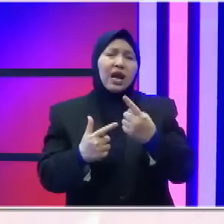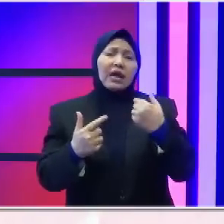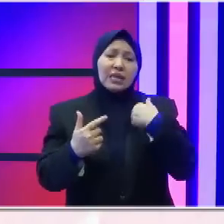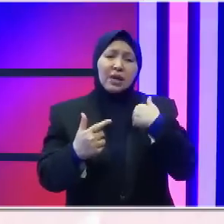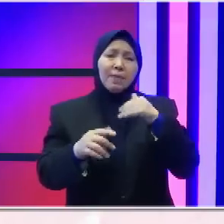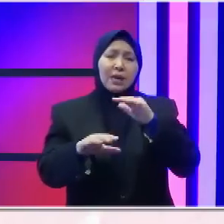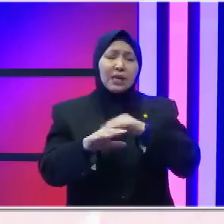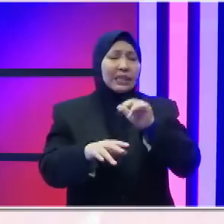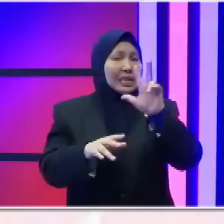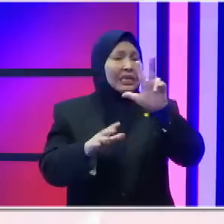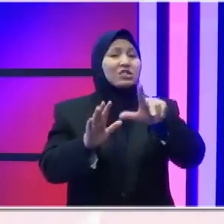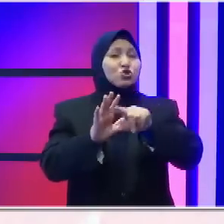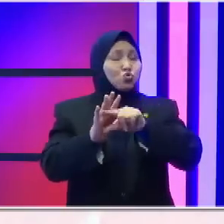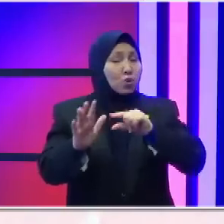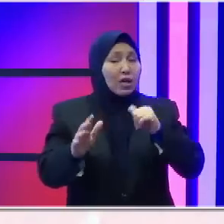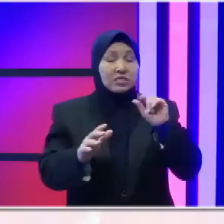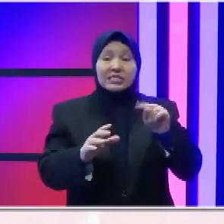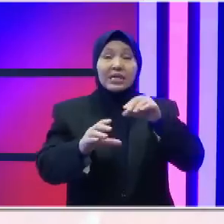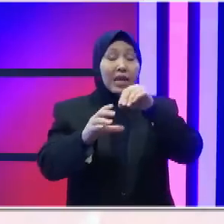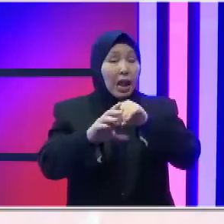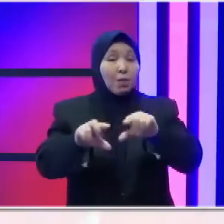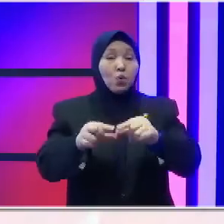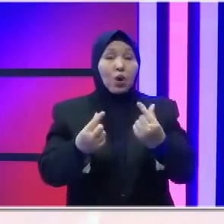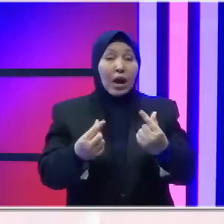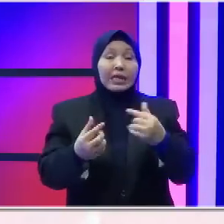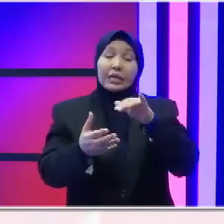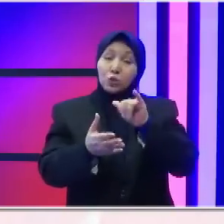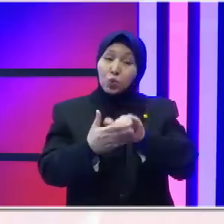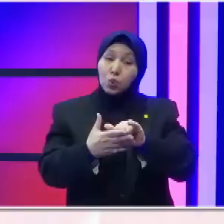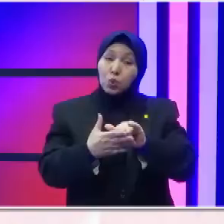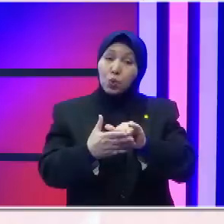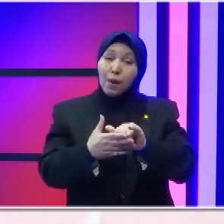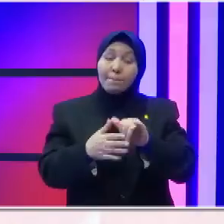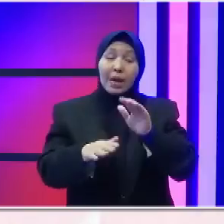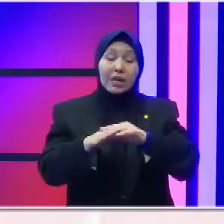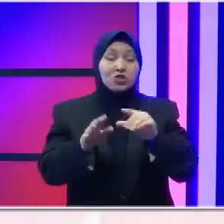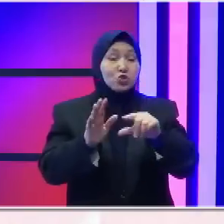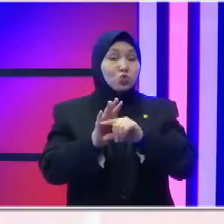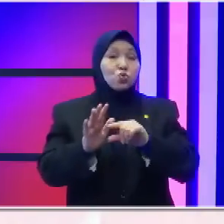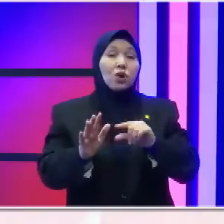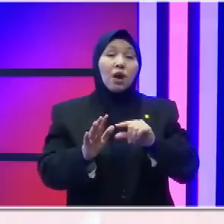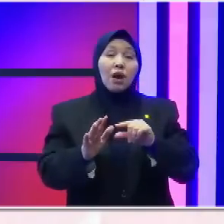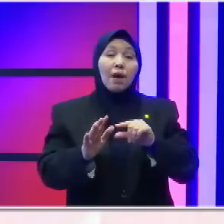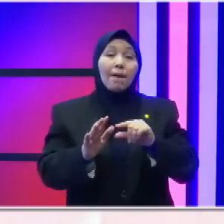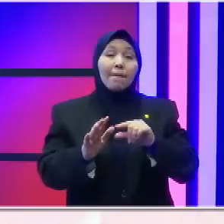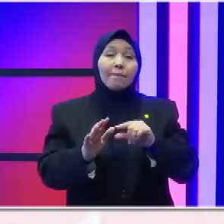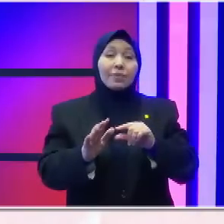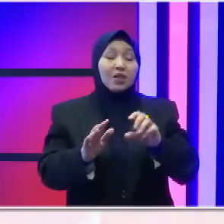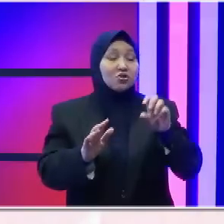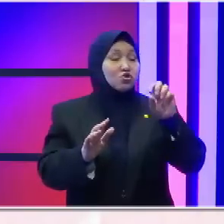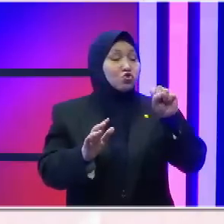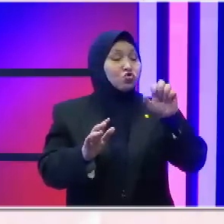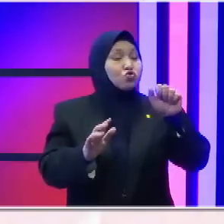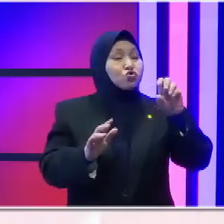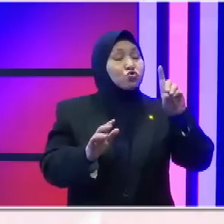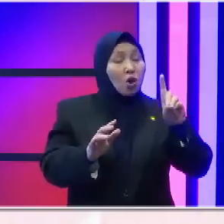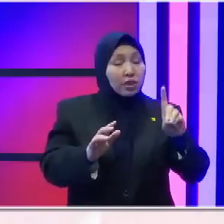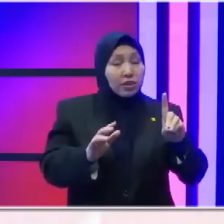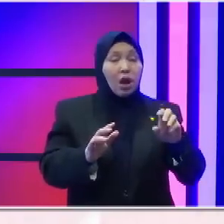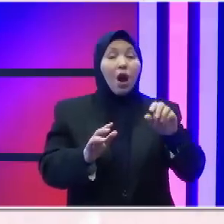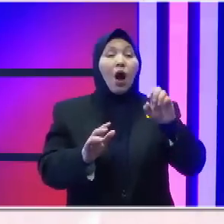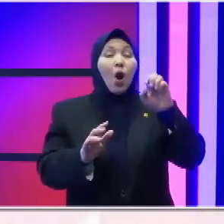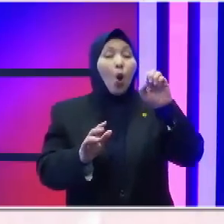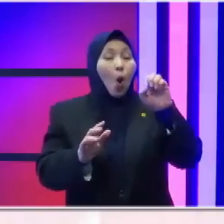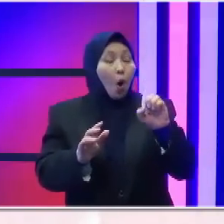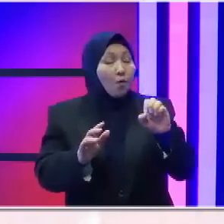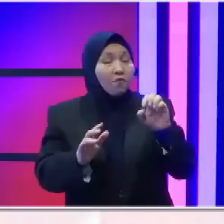pada tiga surah sahaja dalam Al-Quran, iaitu pada surah pertama Sad, yang kedua Qaf,